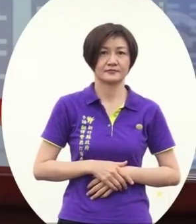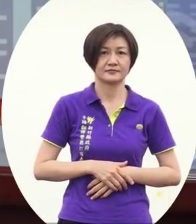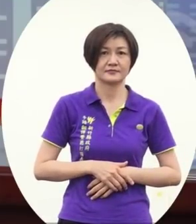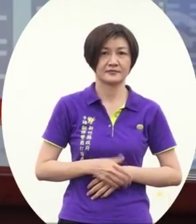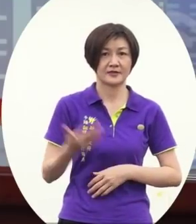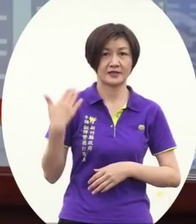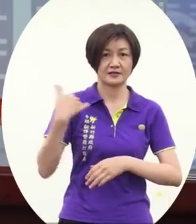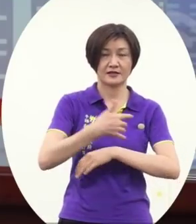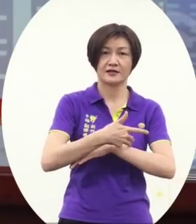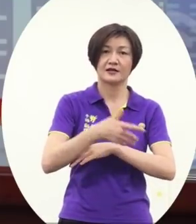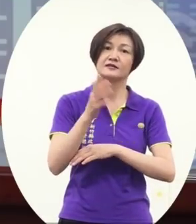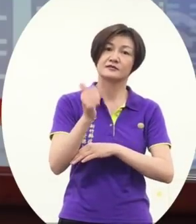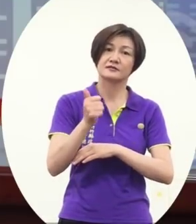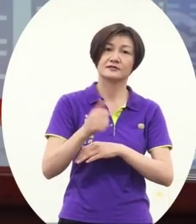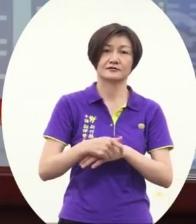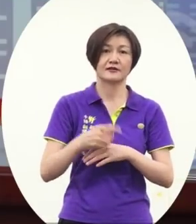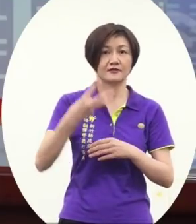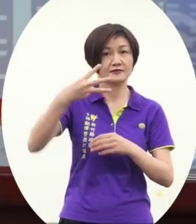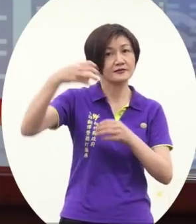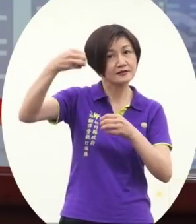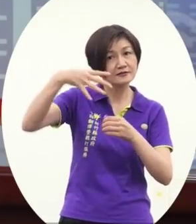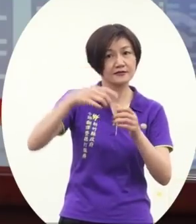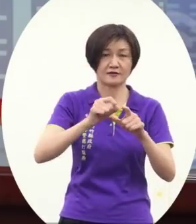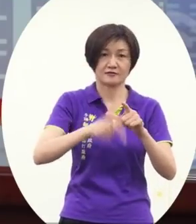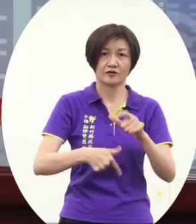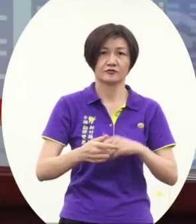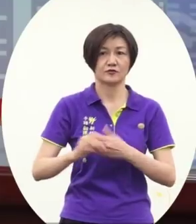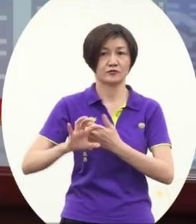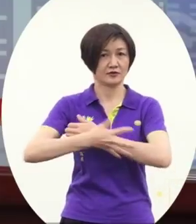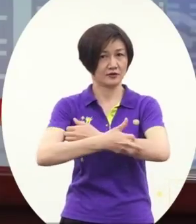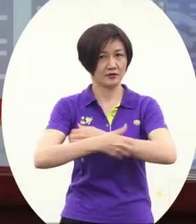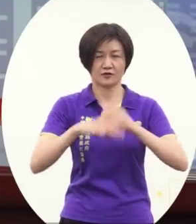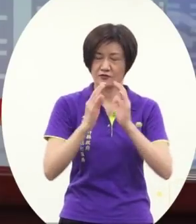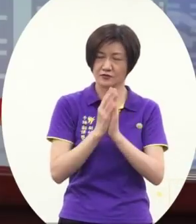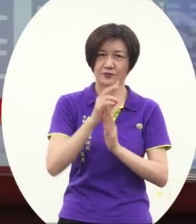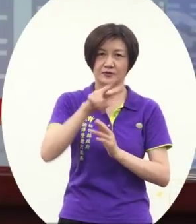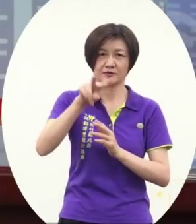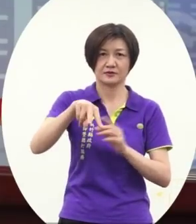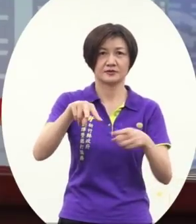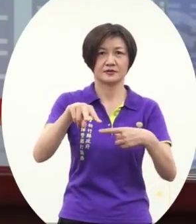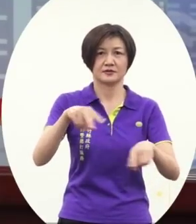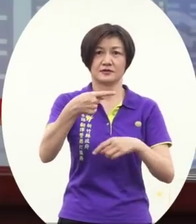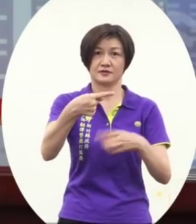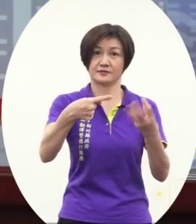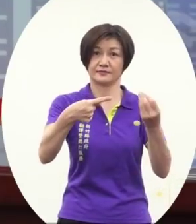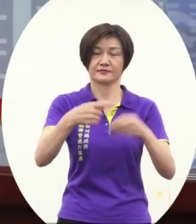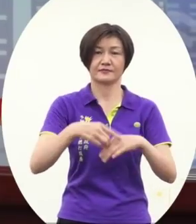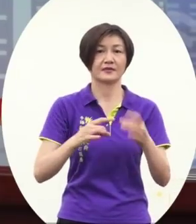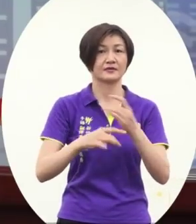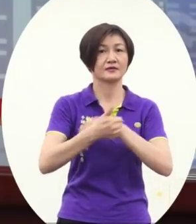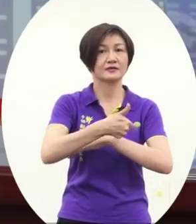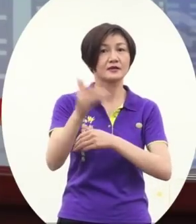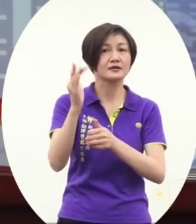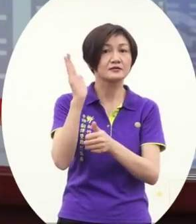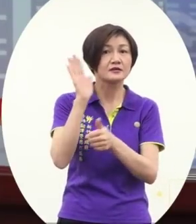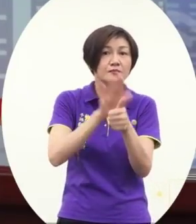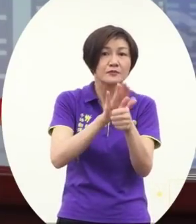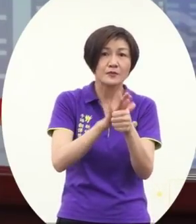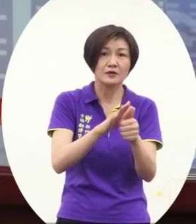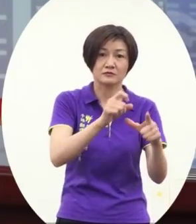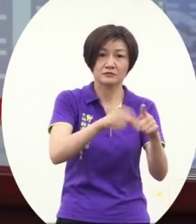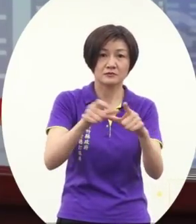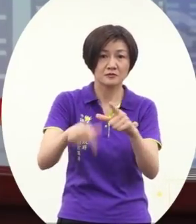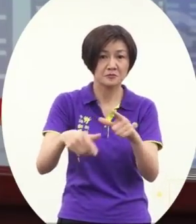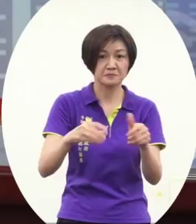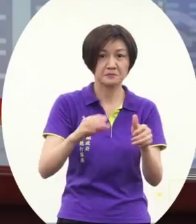长说三洋工业自主快筛含移工在内共2000多人都阴性，请问新竹县政府帮多少企业媒合